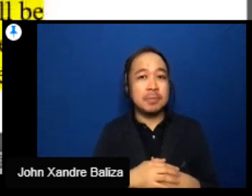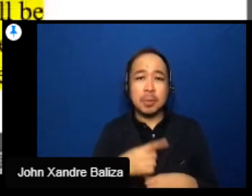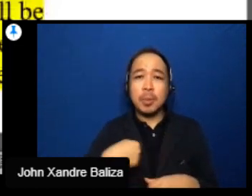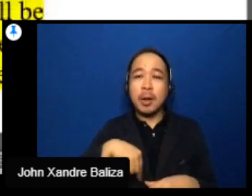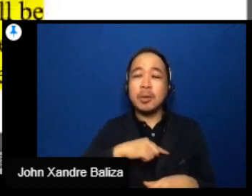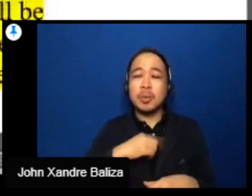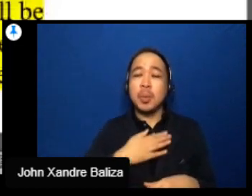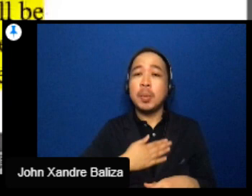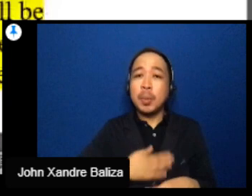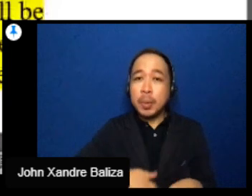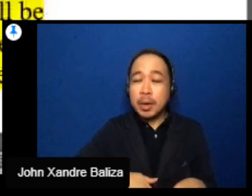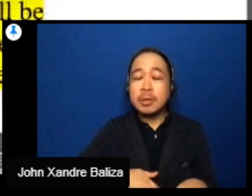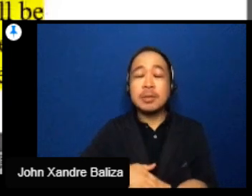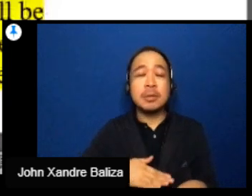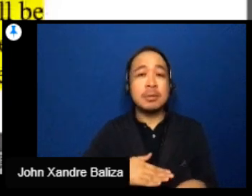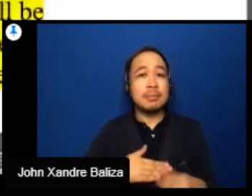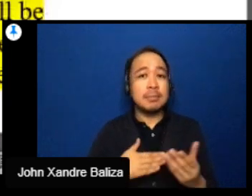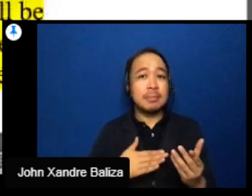приемлемым способом